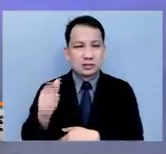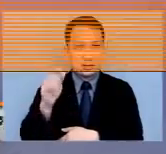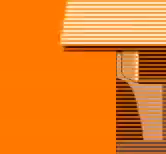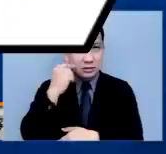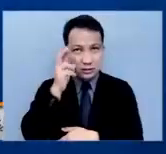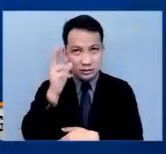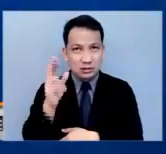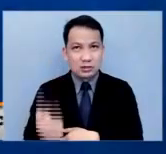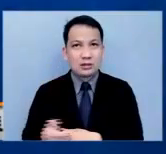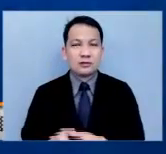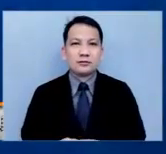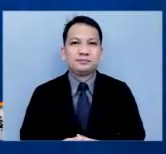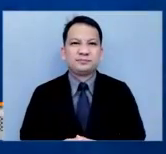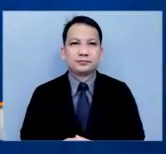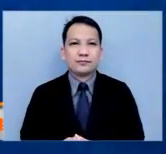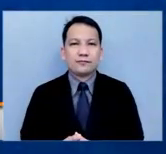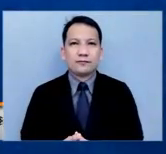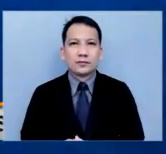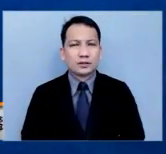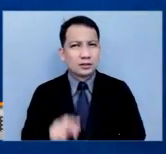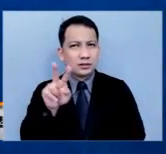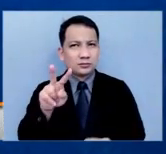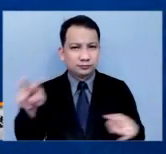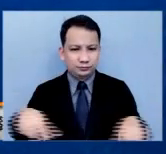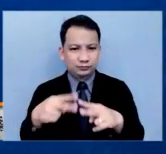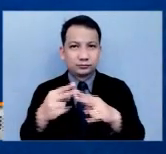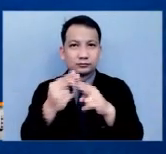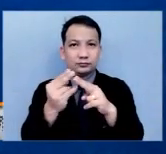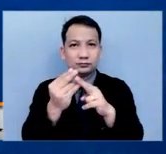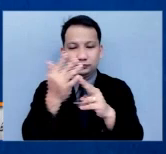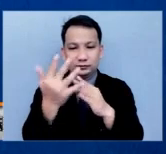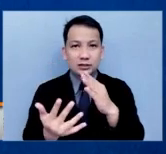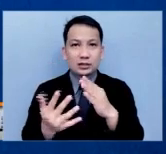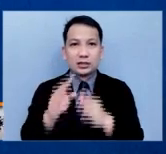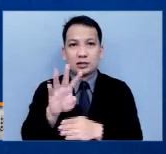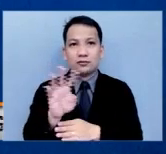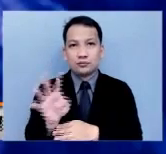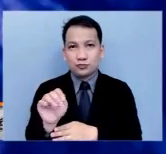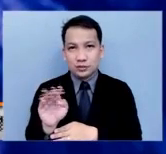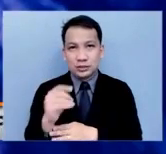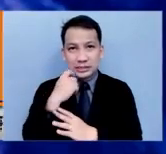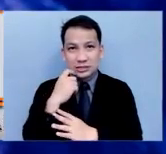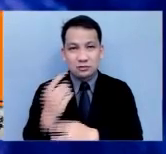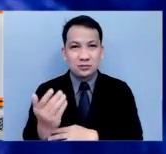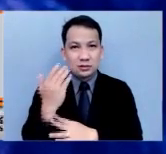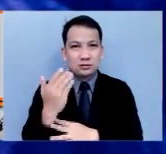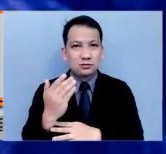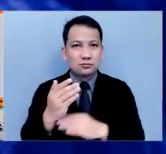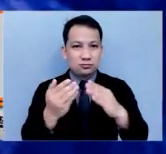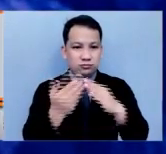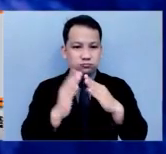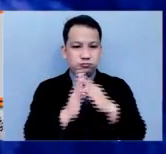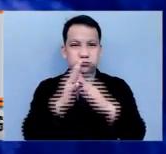Robles. Kita ang crater glow na ito sa Bulkang Mayon kaninang 4:40 ng madaling araw. Saglit na lumitaw ang magma